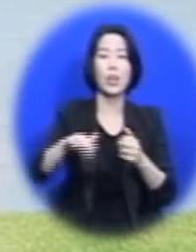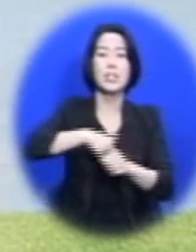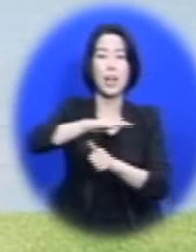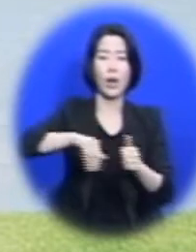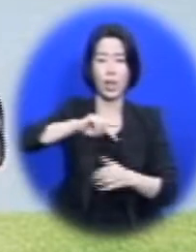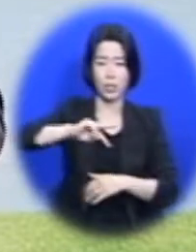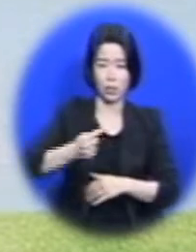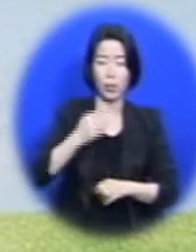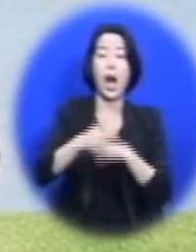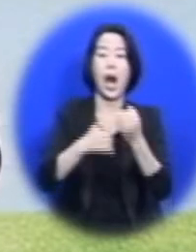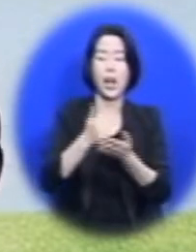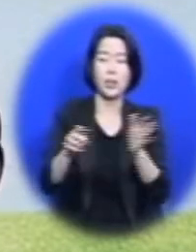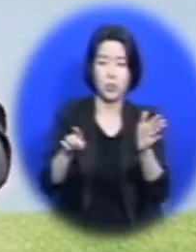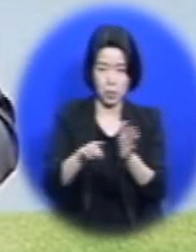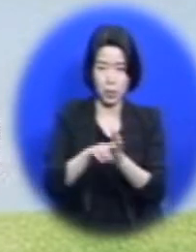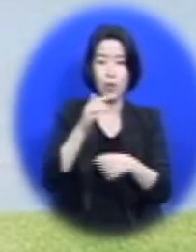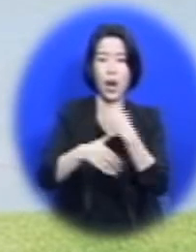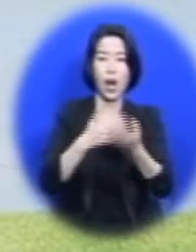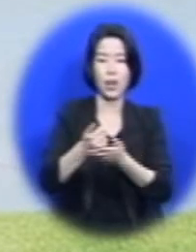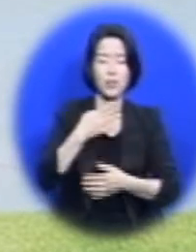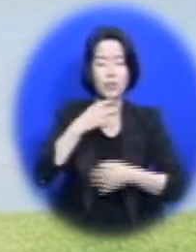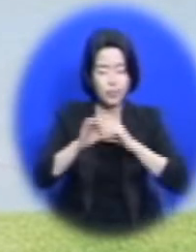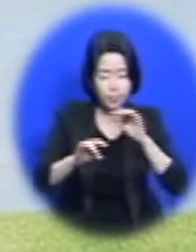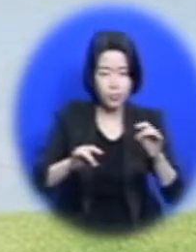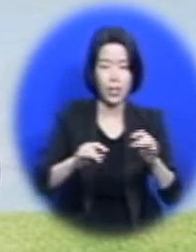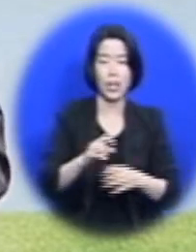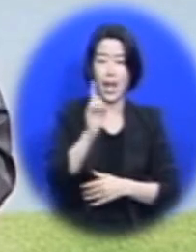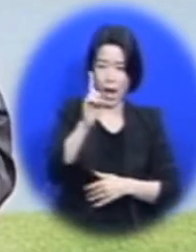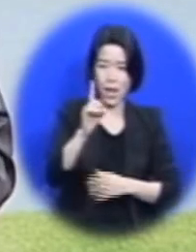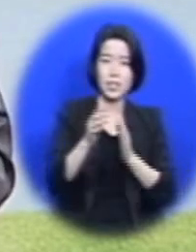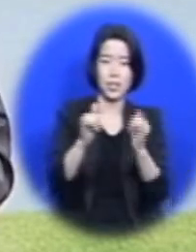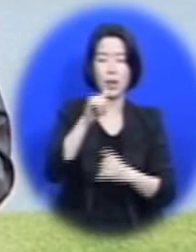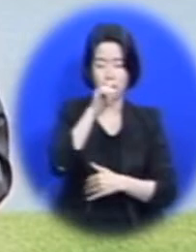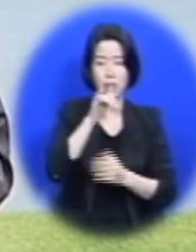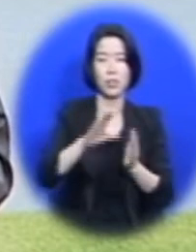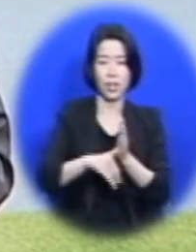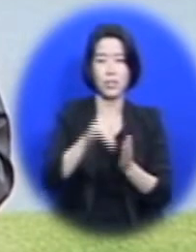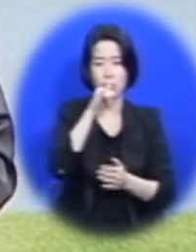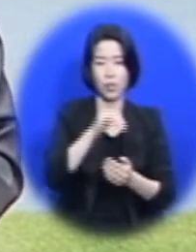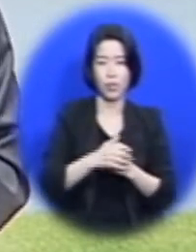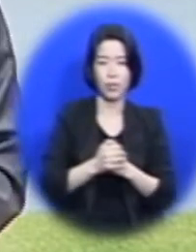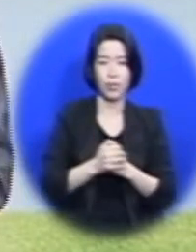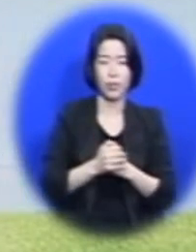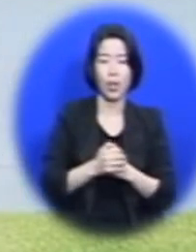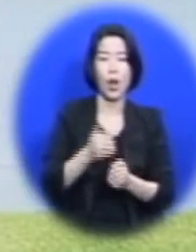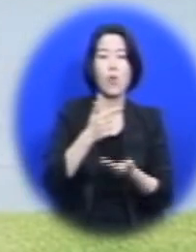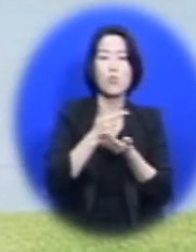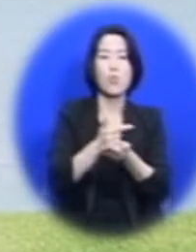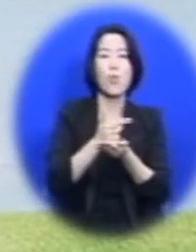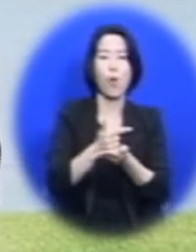상황에서도 하나님을 믿고 하나님을 갈망하는 한 사람이 있었던 때가 있었어요. 노아